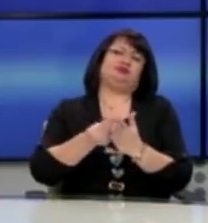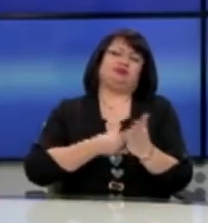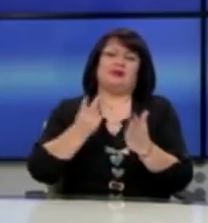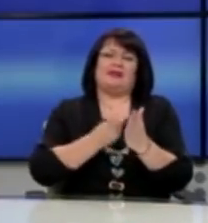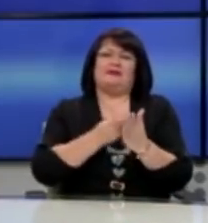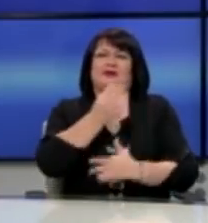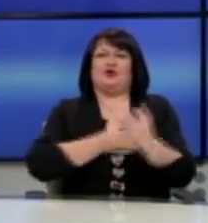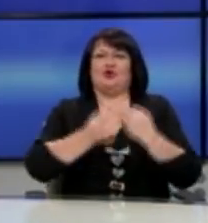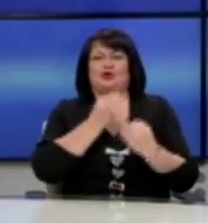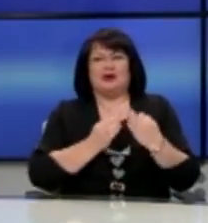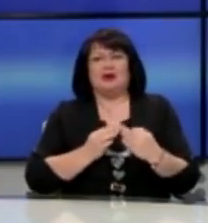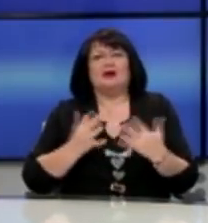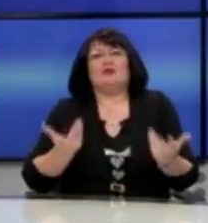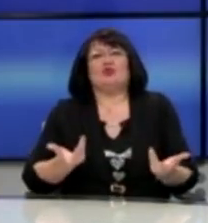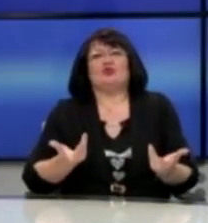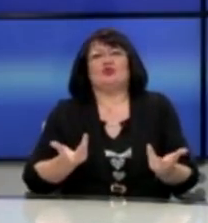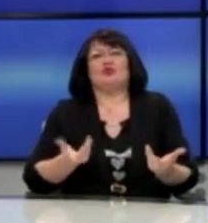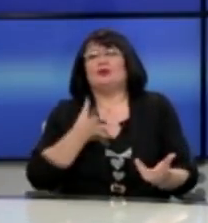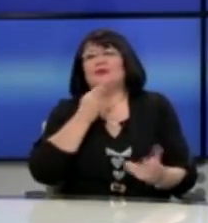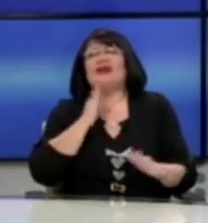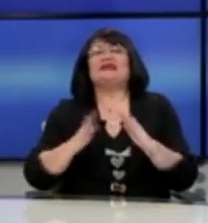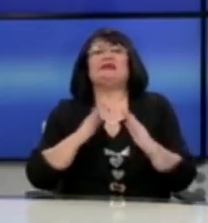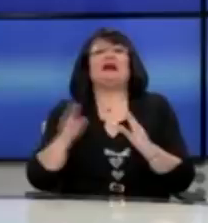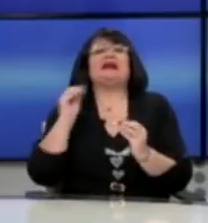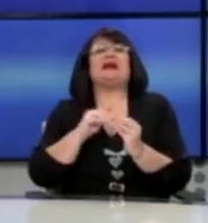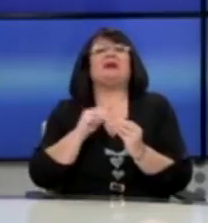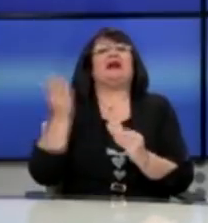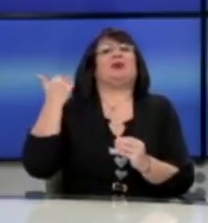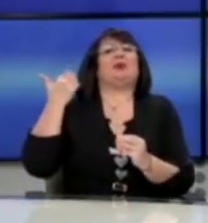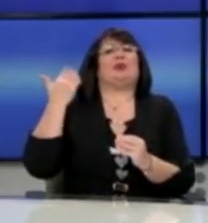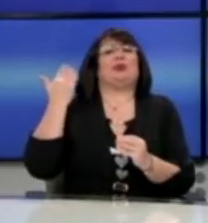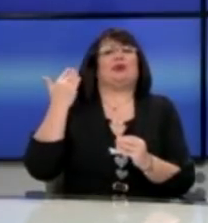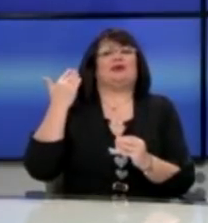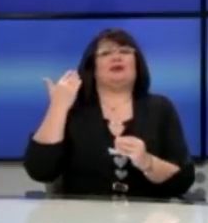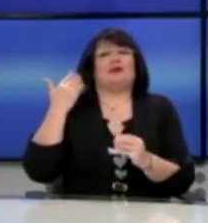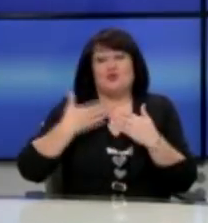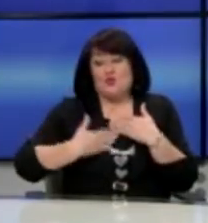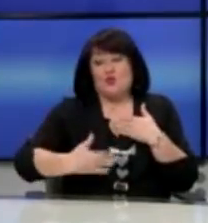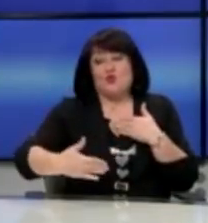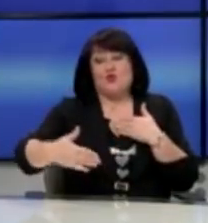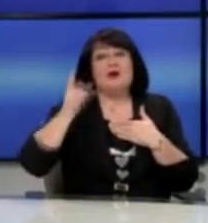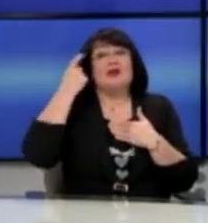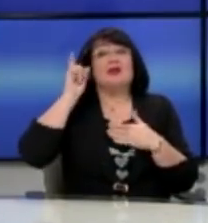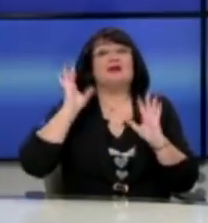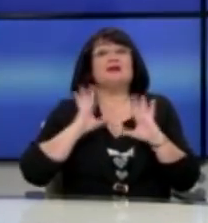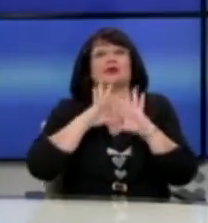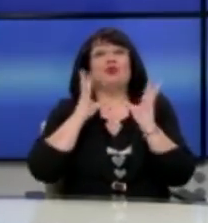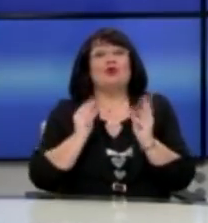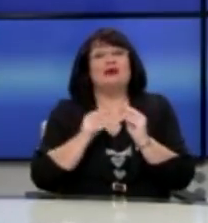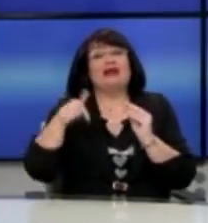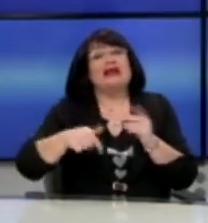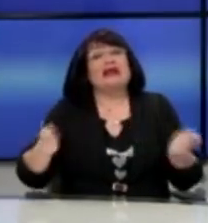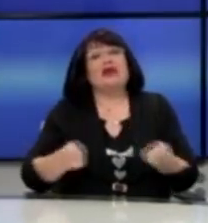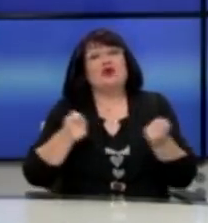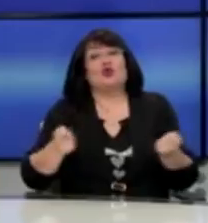δευτερολογία. Λες και βρισκόμαστε ακόμα στο Μάρτιο, στον Απρίλιο, λες και δεν έχουν μεσολαβήσει όλα τα